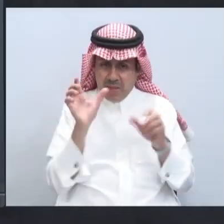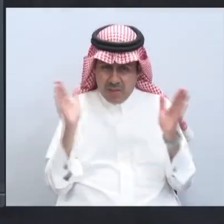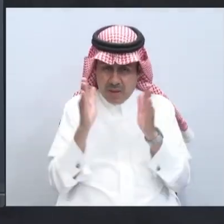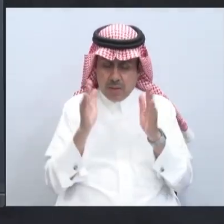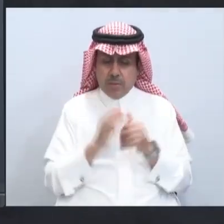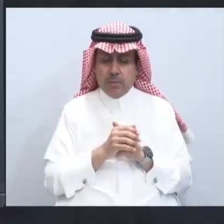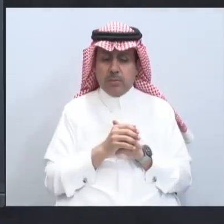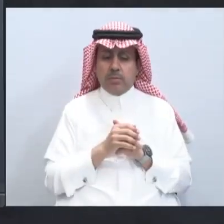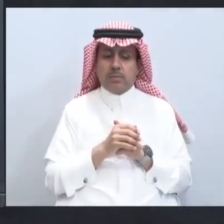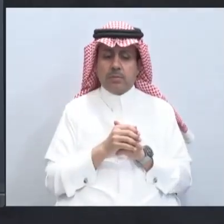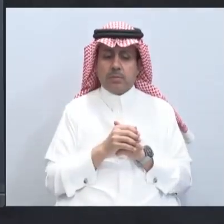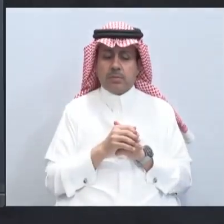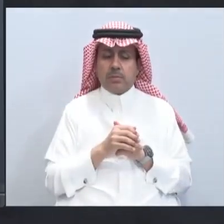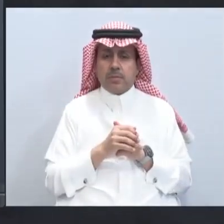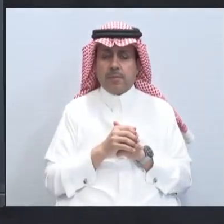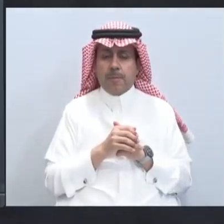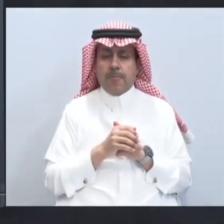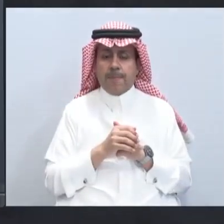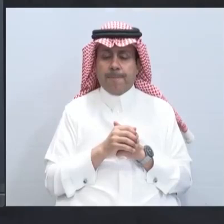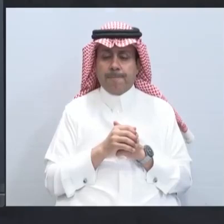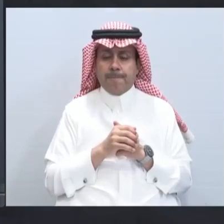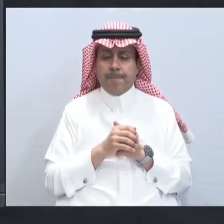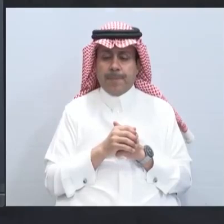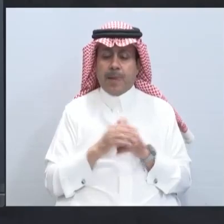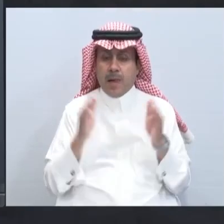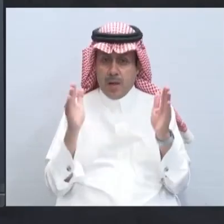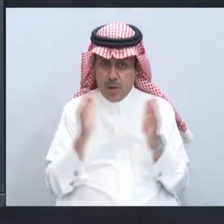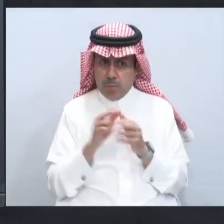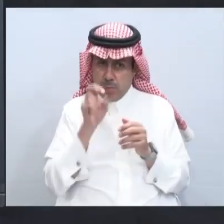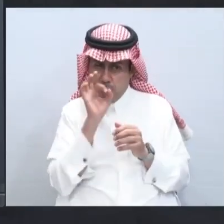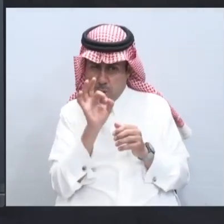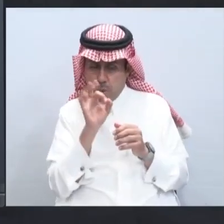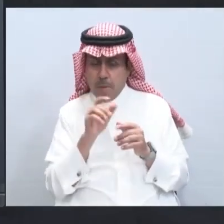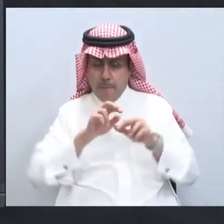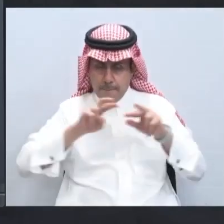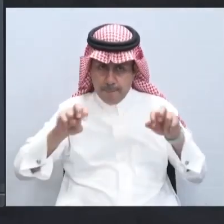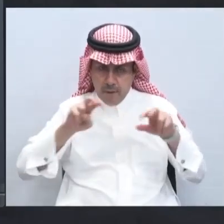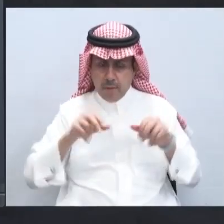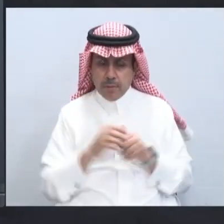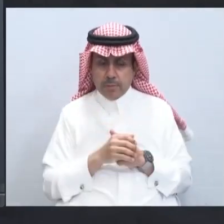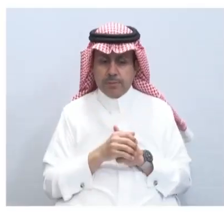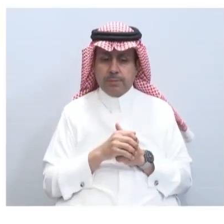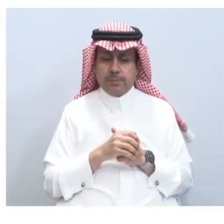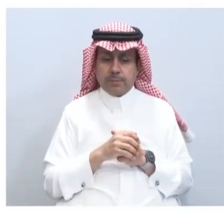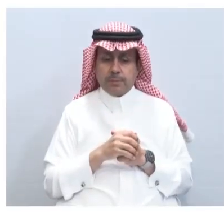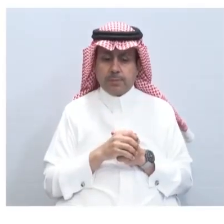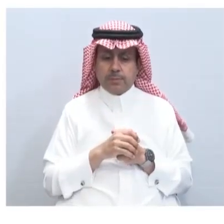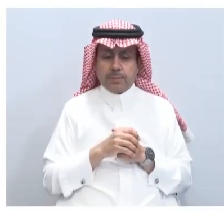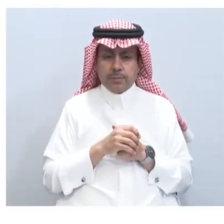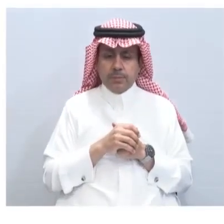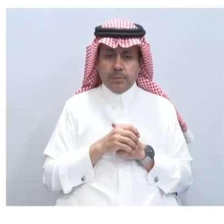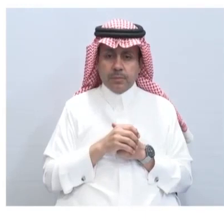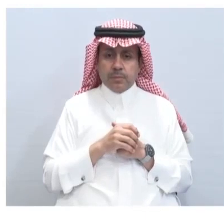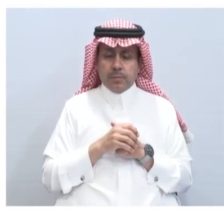يقلل من عمليات البحث العشوائيه فانت تبحث بشكل ادق فيما يسمى باوامر يعني هنالك